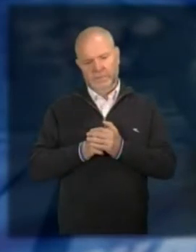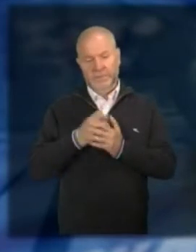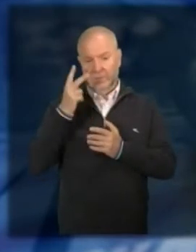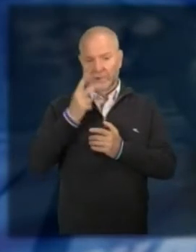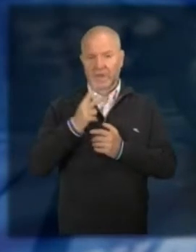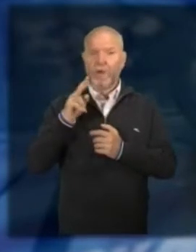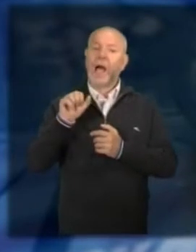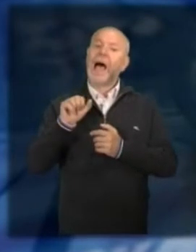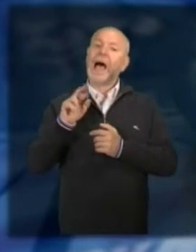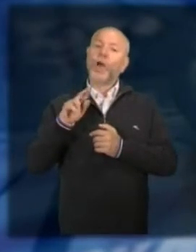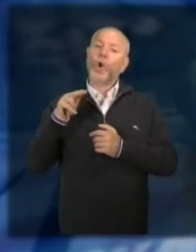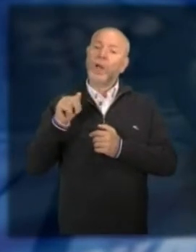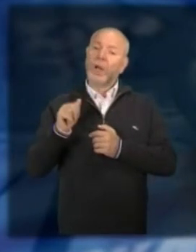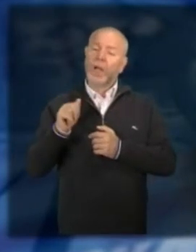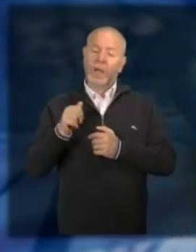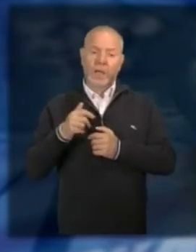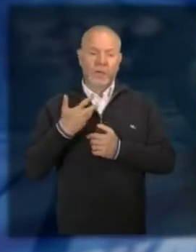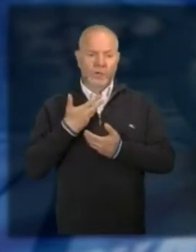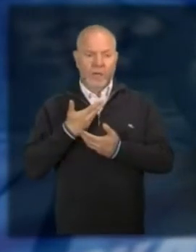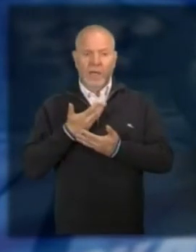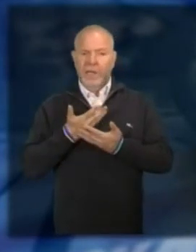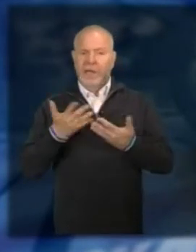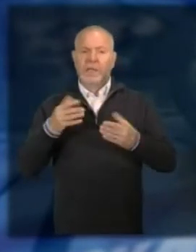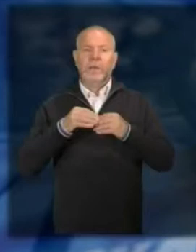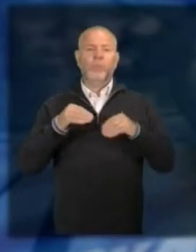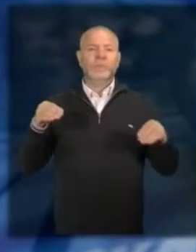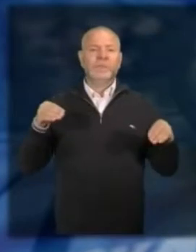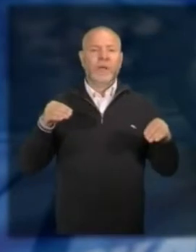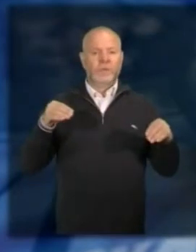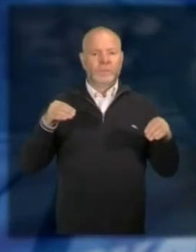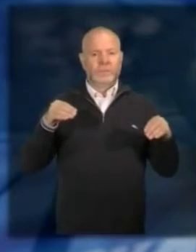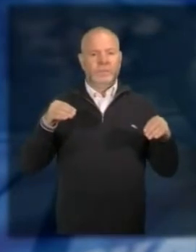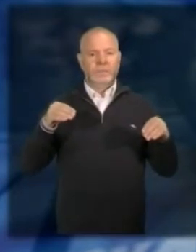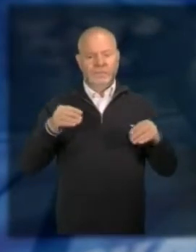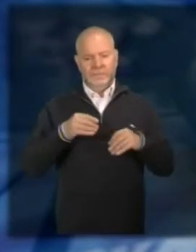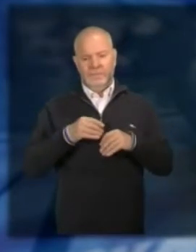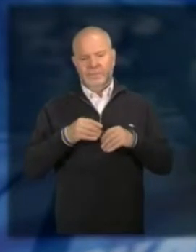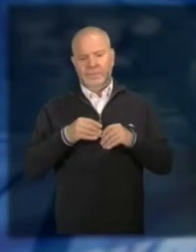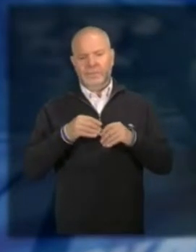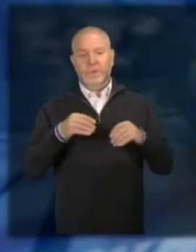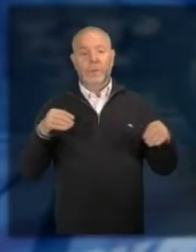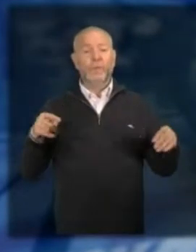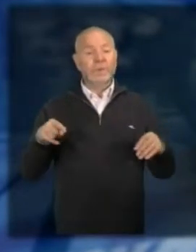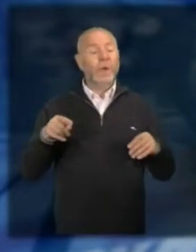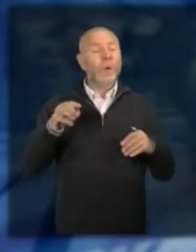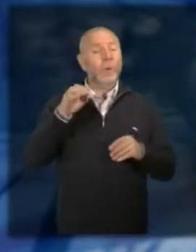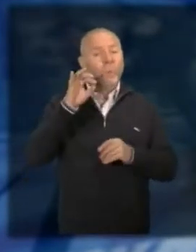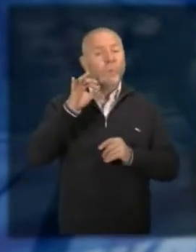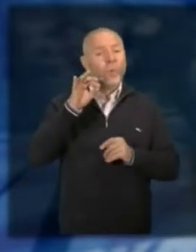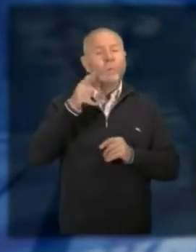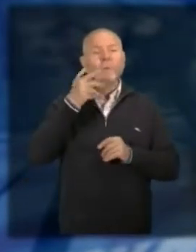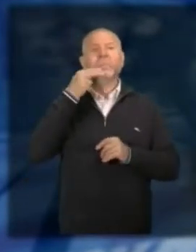Aruna ha il suo grande museo che abbiamo intestato, intitolato a questo grandissimo archeologo che è stato